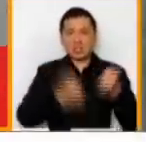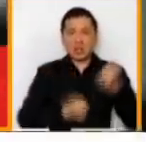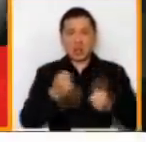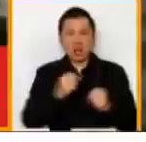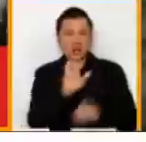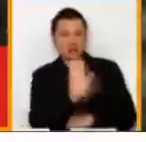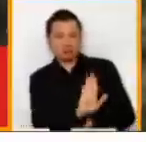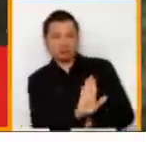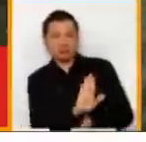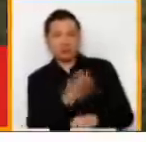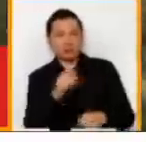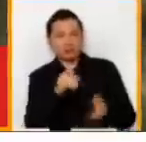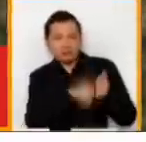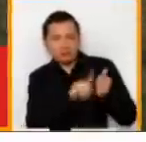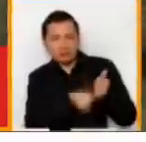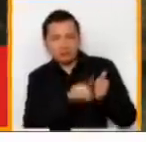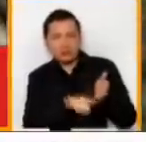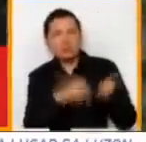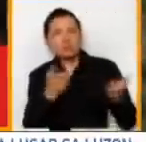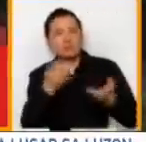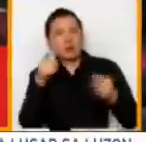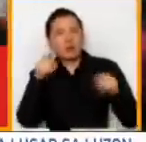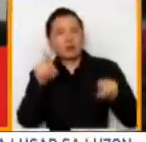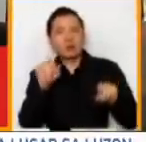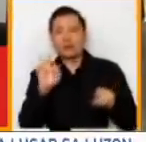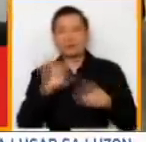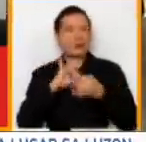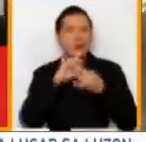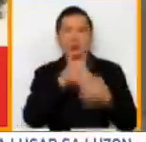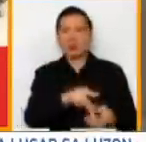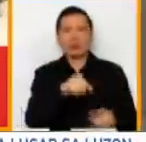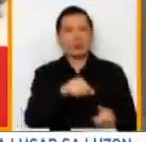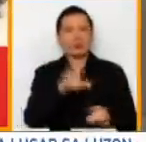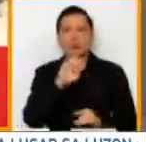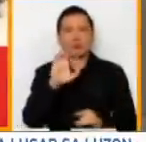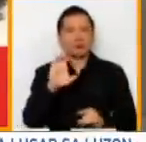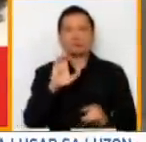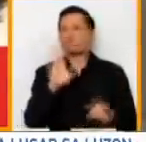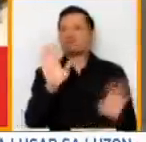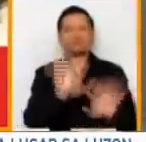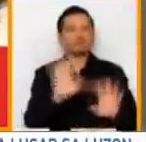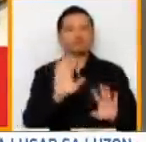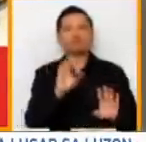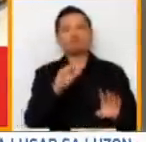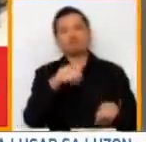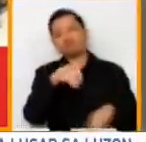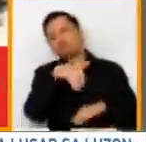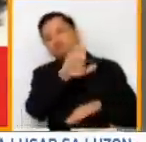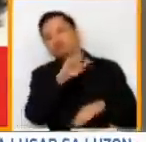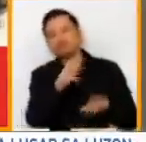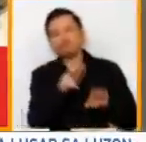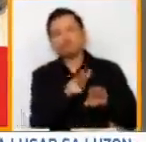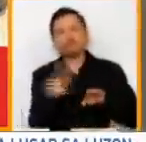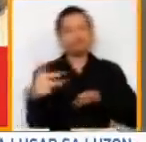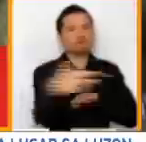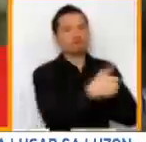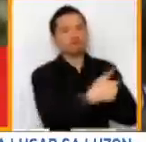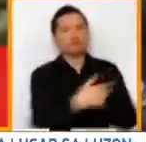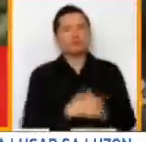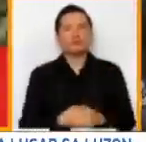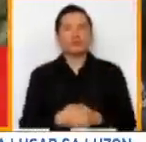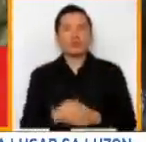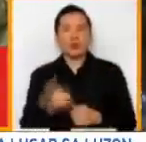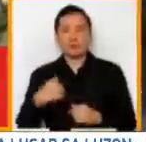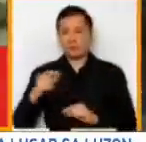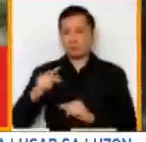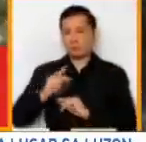Kapag wala namang kinalaman sa COC filing, ay hindi sila pinapayagan na makadiretso. Naka-standby na rin dito mga pulis ng Regional Mobile Force Battalion